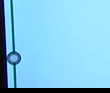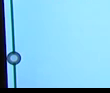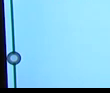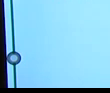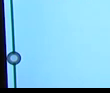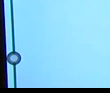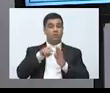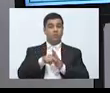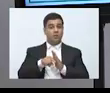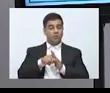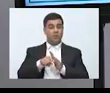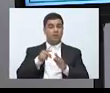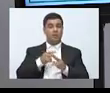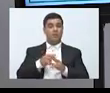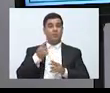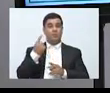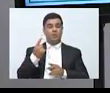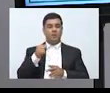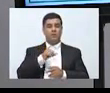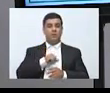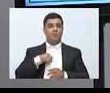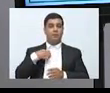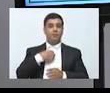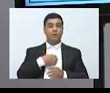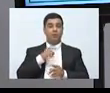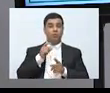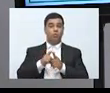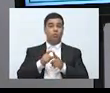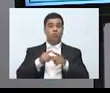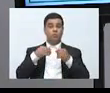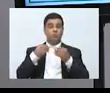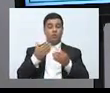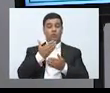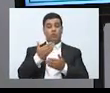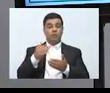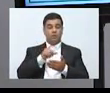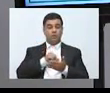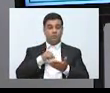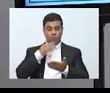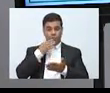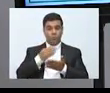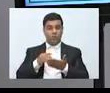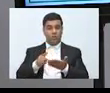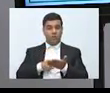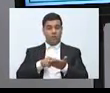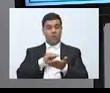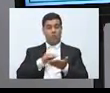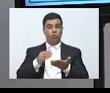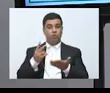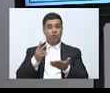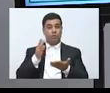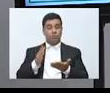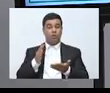бўйича битта асосий сўз берилади. Бу сўзни дафтарингизга ёзиб олишингиз керак бўлади. Ва мана шу сўз билан